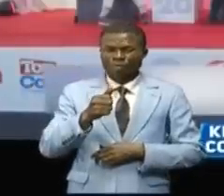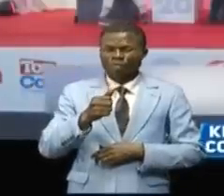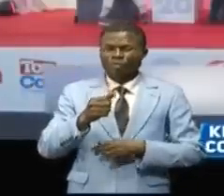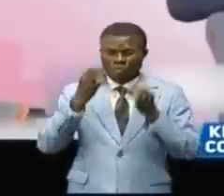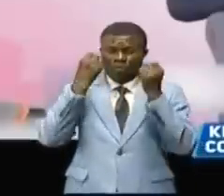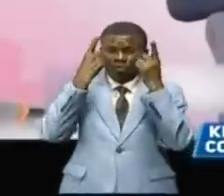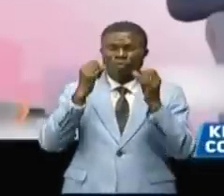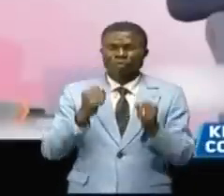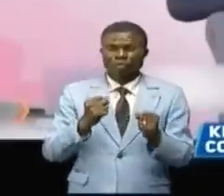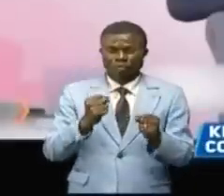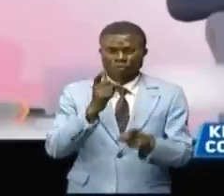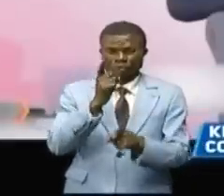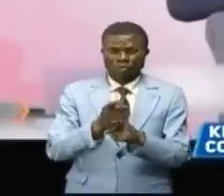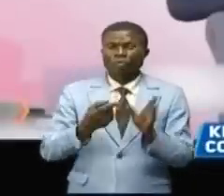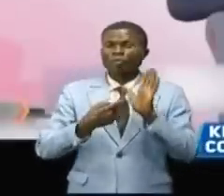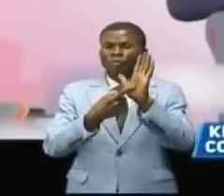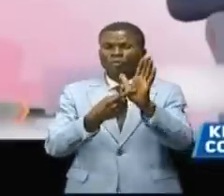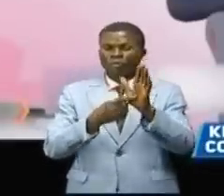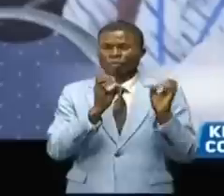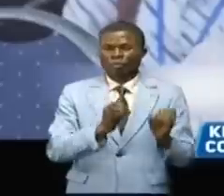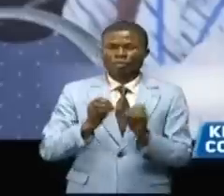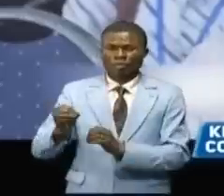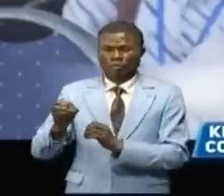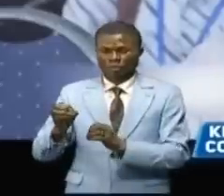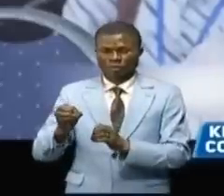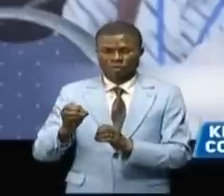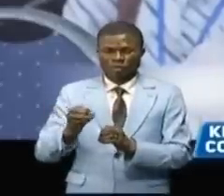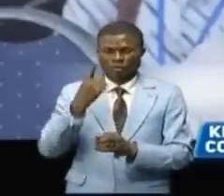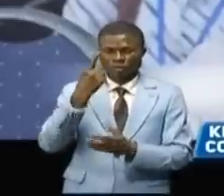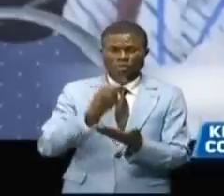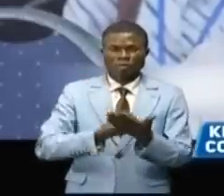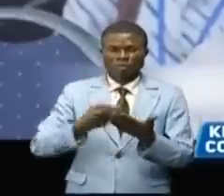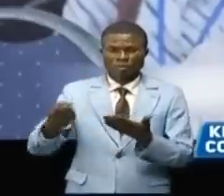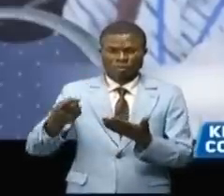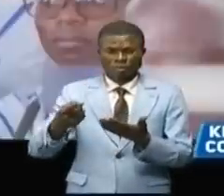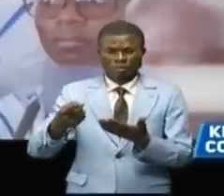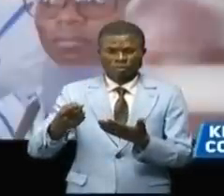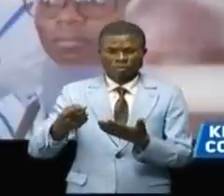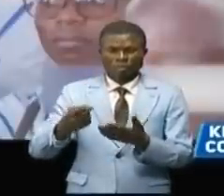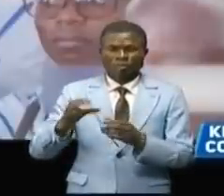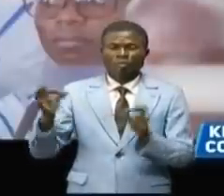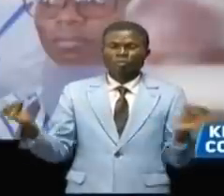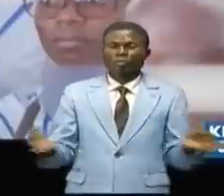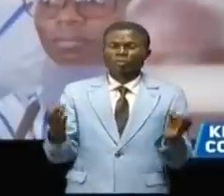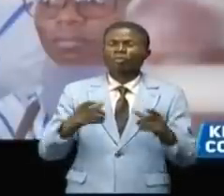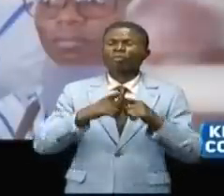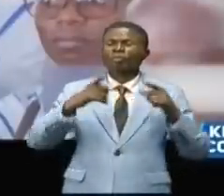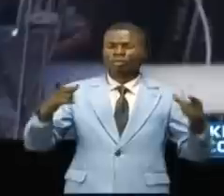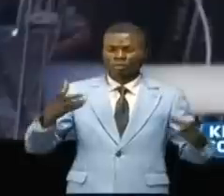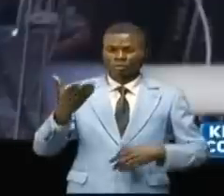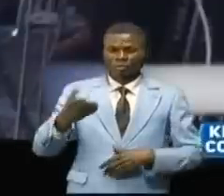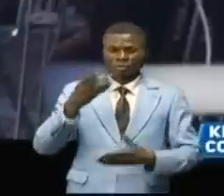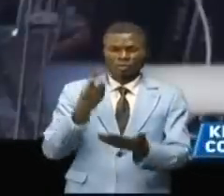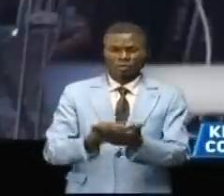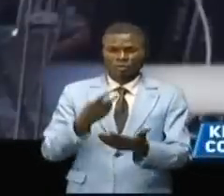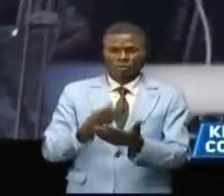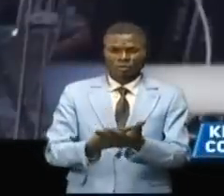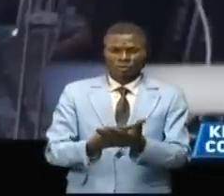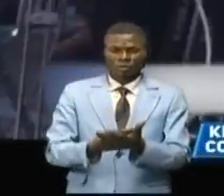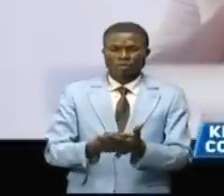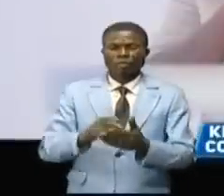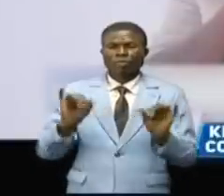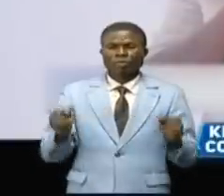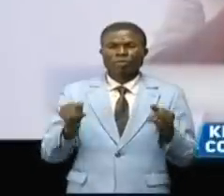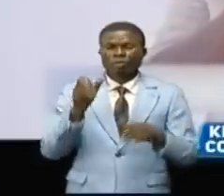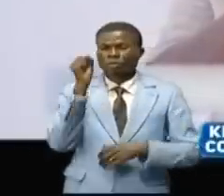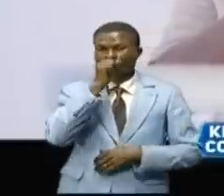s'est fait. Voilà qui justifie l'organisation pendant près d'une semaine d'une curielle de manifestations festives, sportives, récréatif